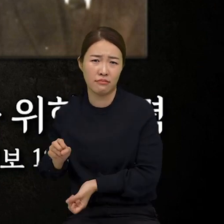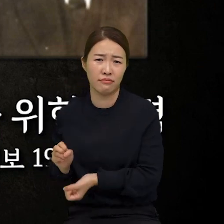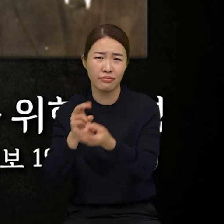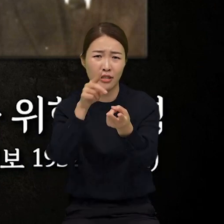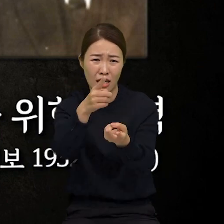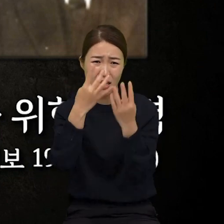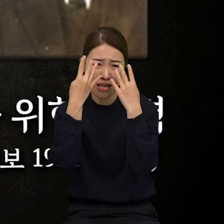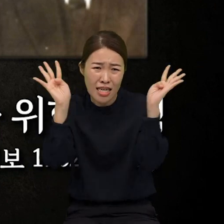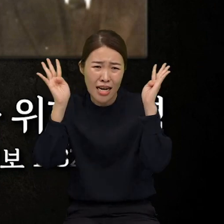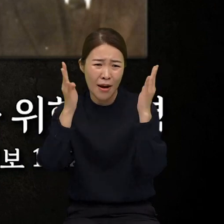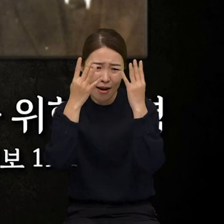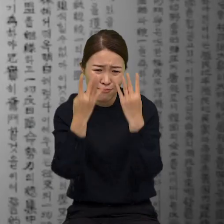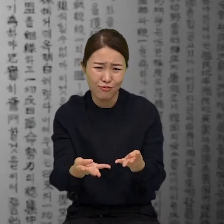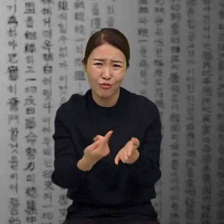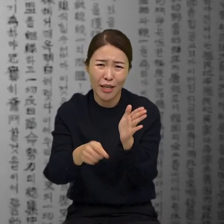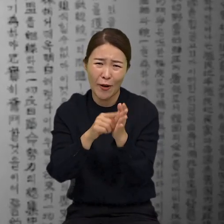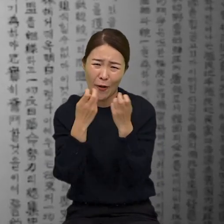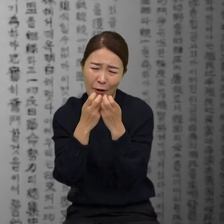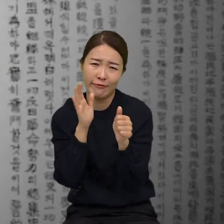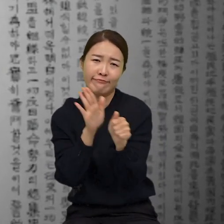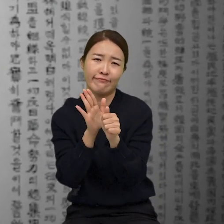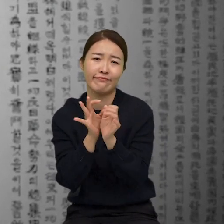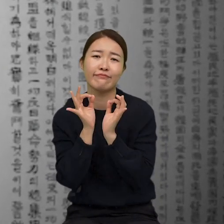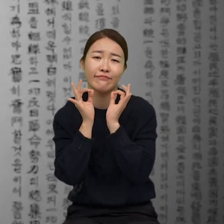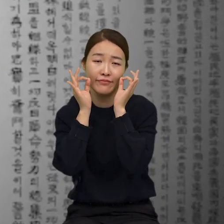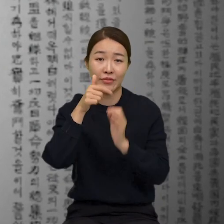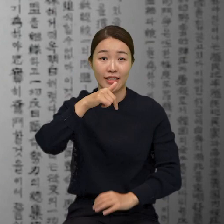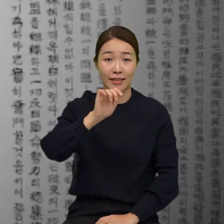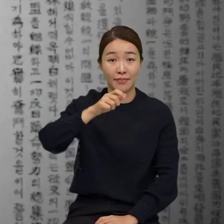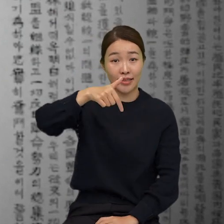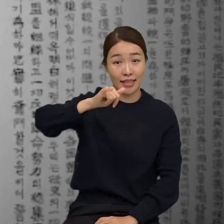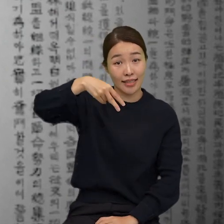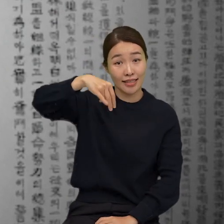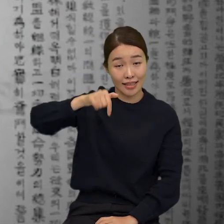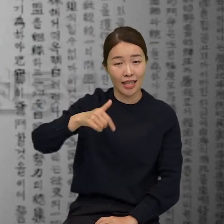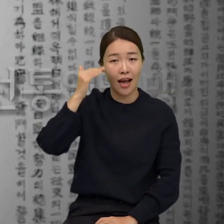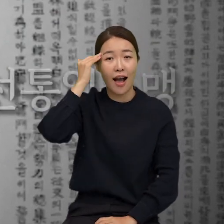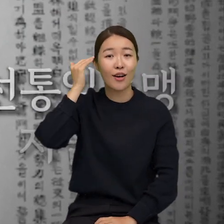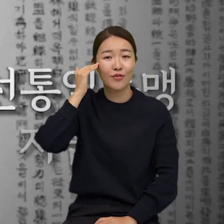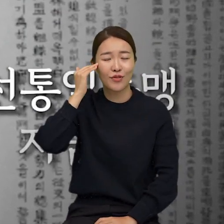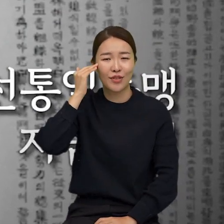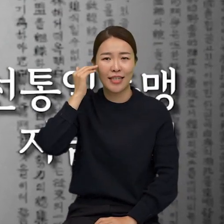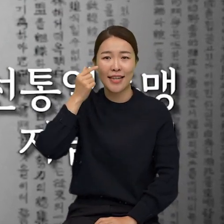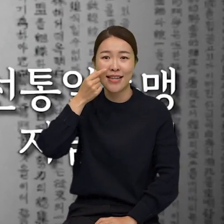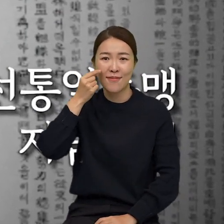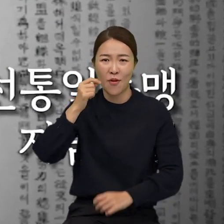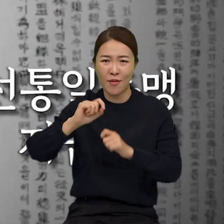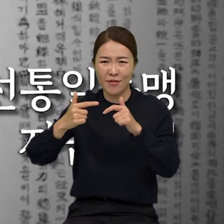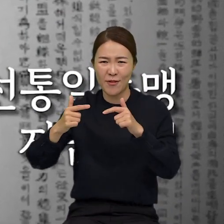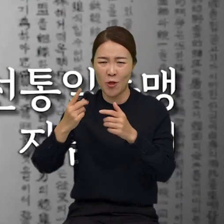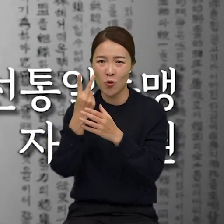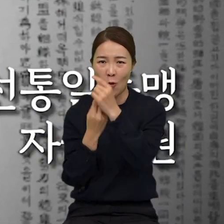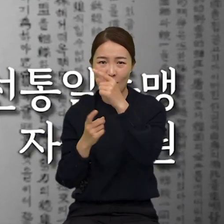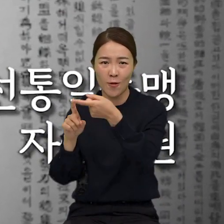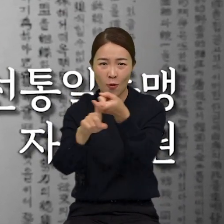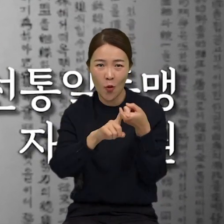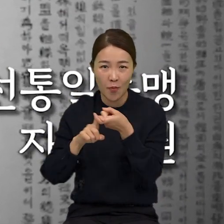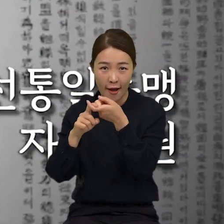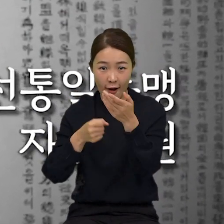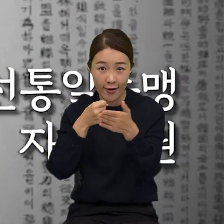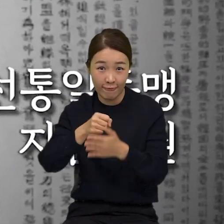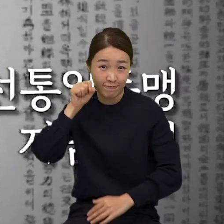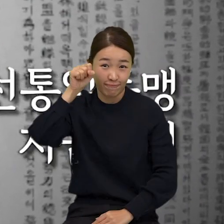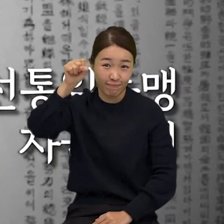했다. 또한 김기식이 한국 대일전선 통일동맹 결성운동을 펼칠 때 자금을